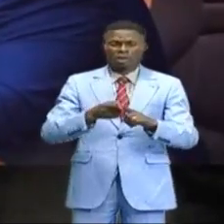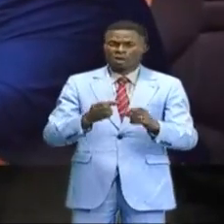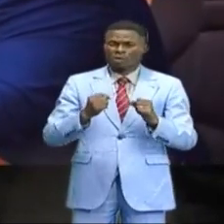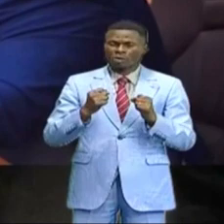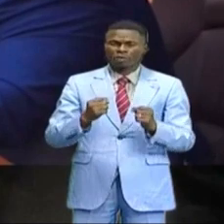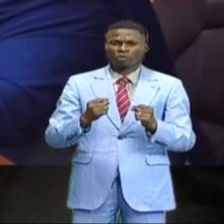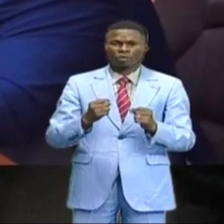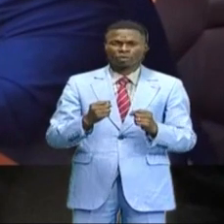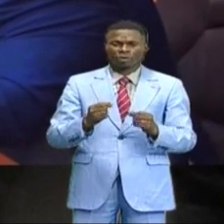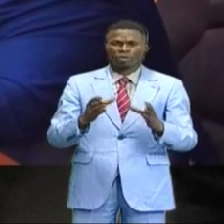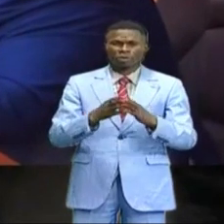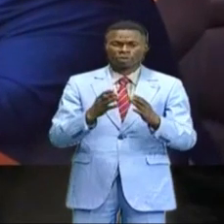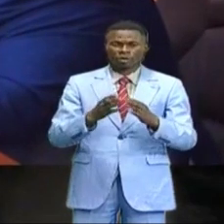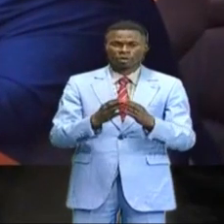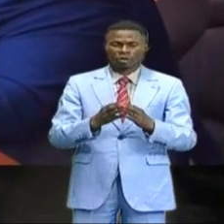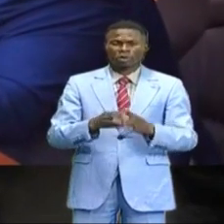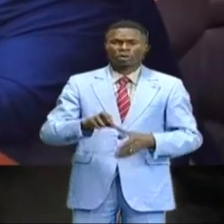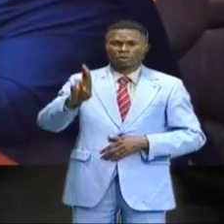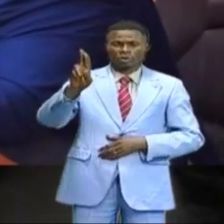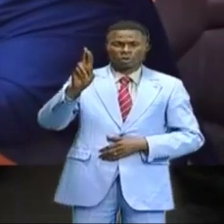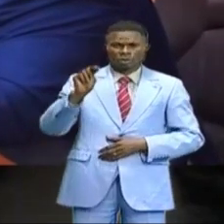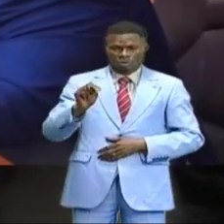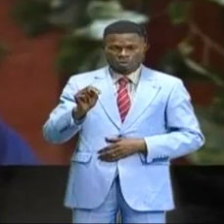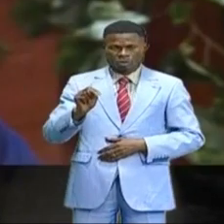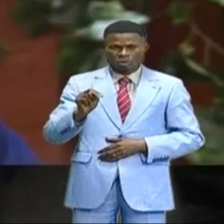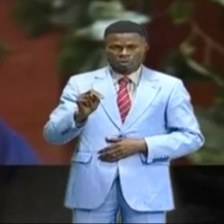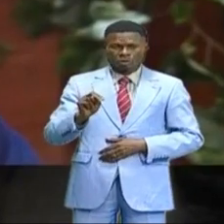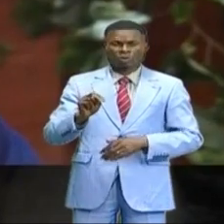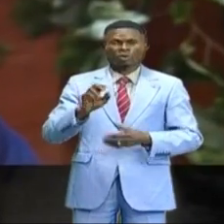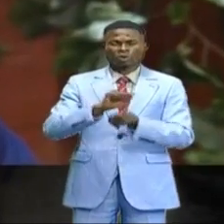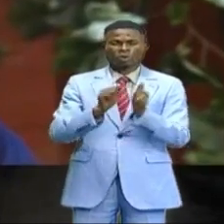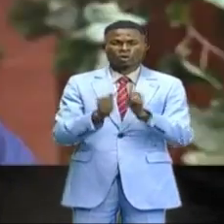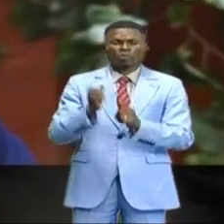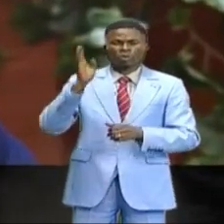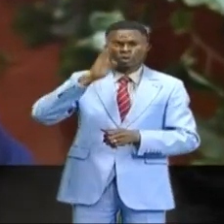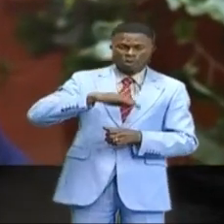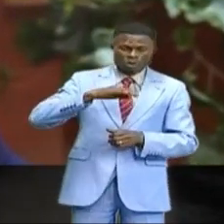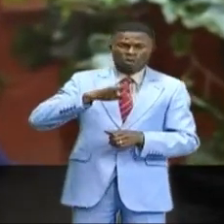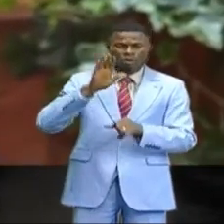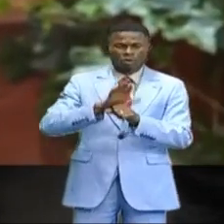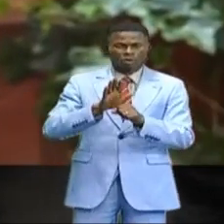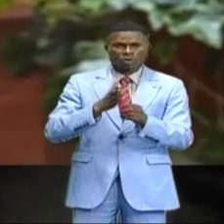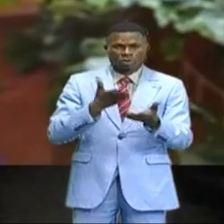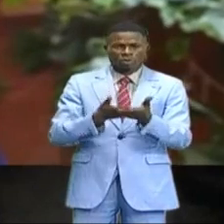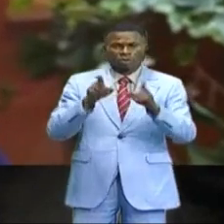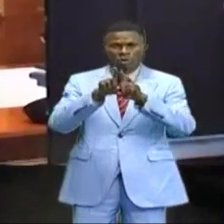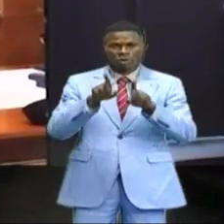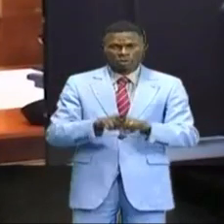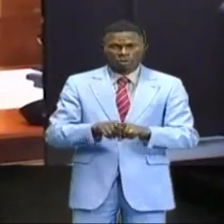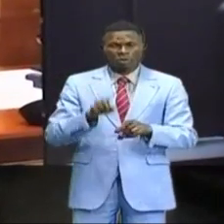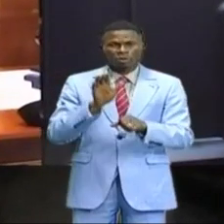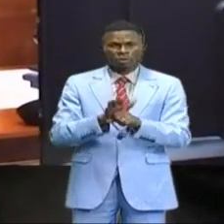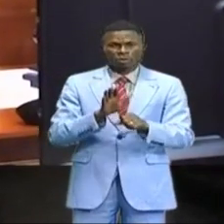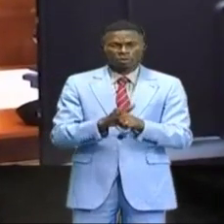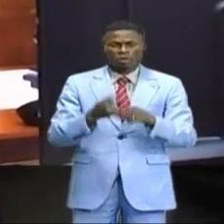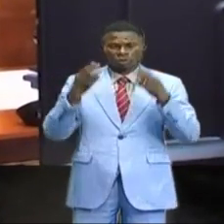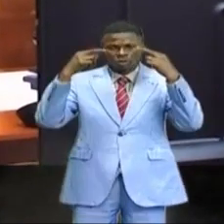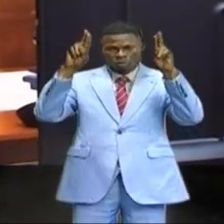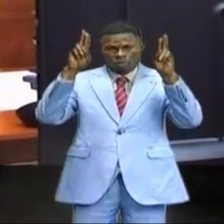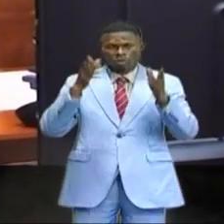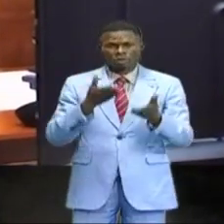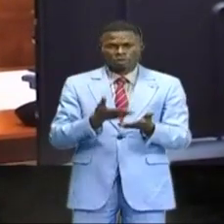coopération avec la mission onusienne parsemée par des échecs souvent mentionnés, mais aussi par beaucoup de